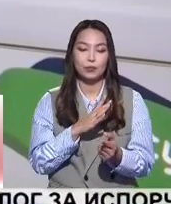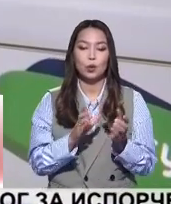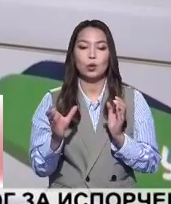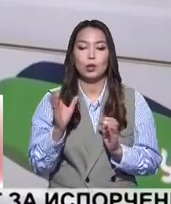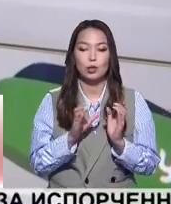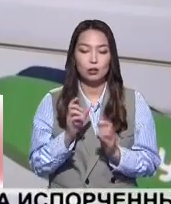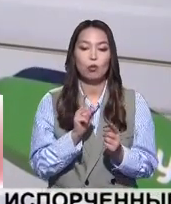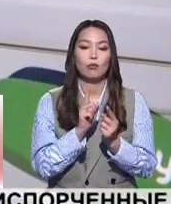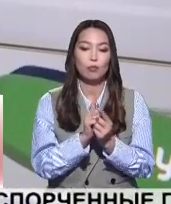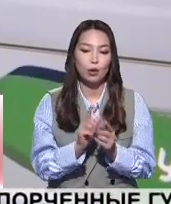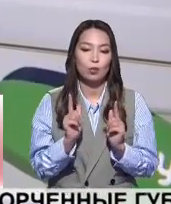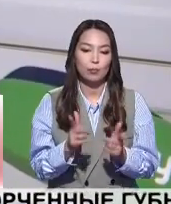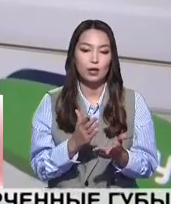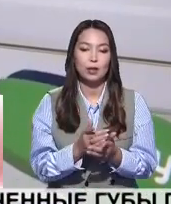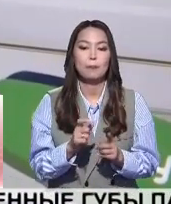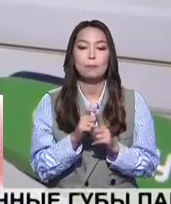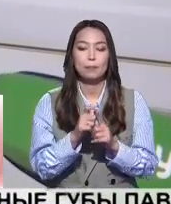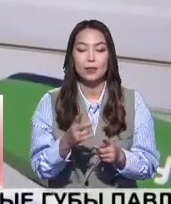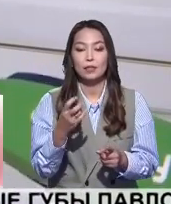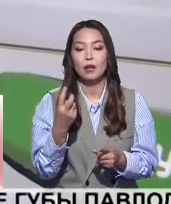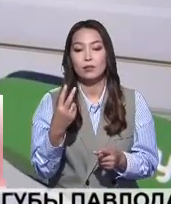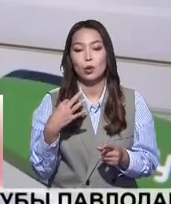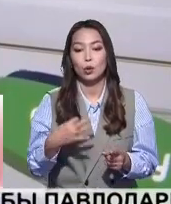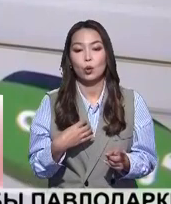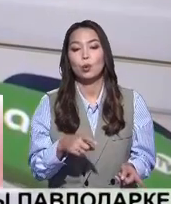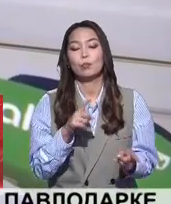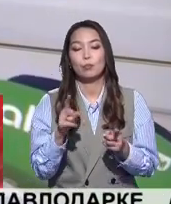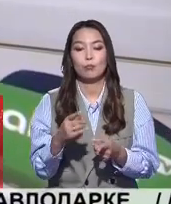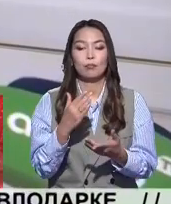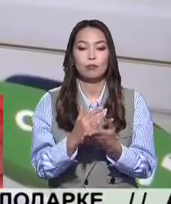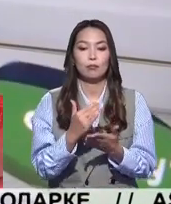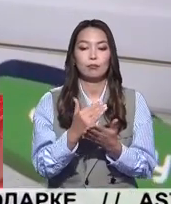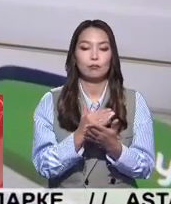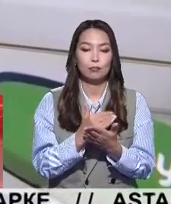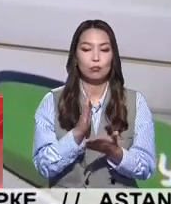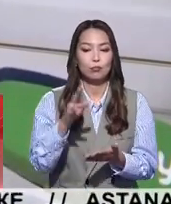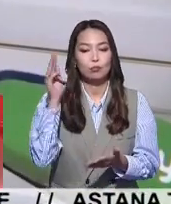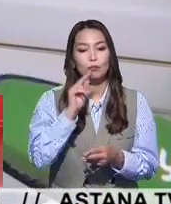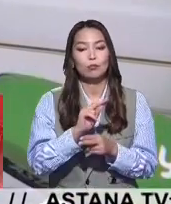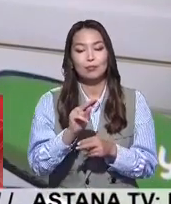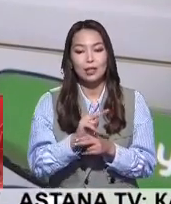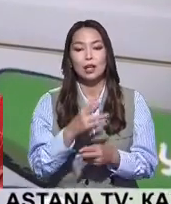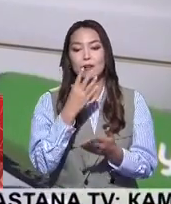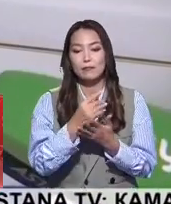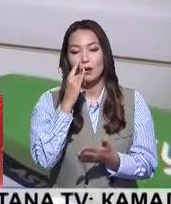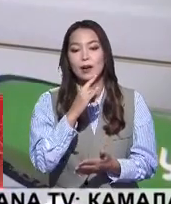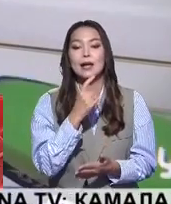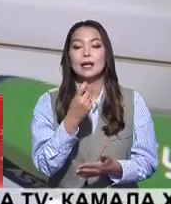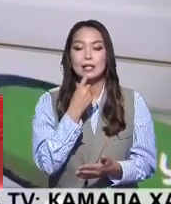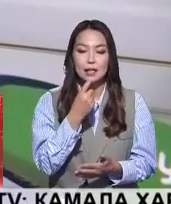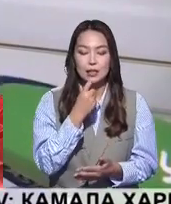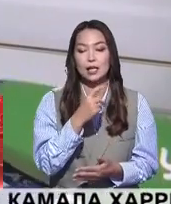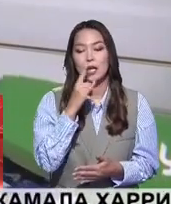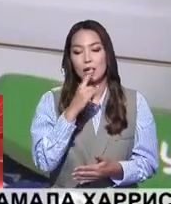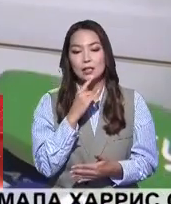идет навстречу и предлагает пересесть на второй курс, на соответствующую образовательную программу, которая будет обучаться на родном языке, казахском либо русском